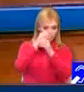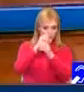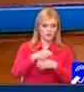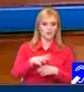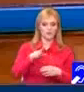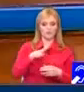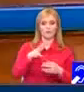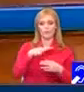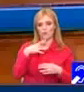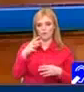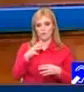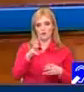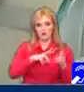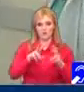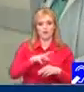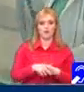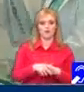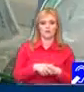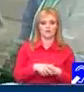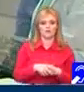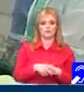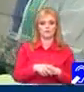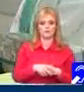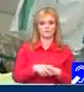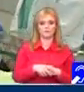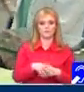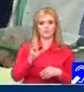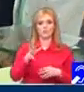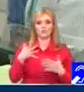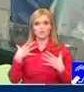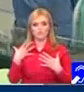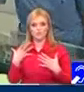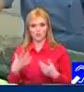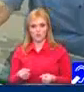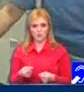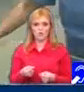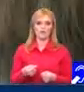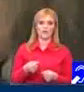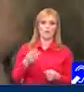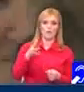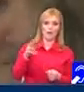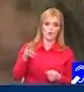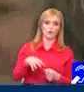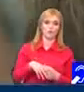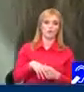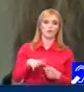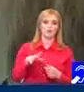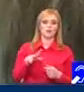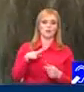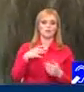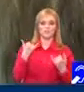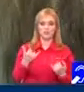celule de cancer, celule sănătoase. Și asta durează. Deci acum suntem la